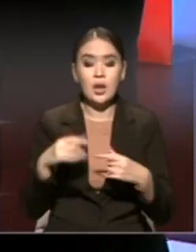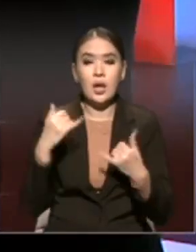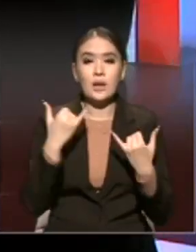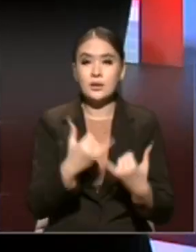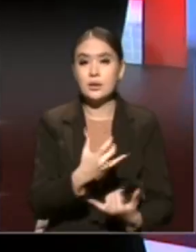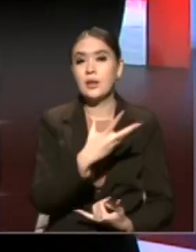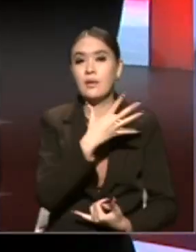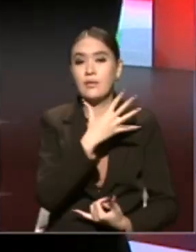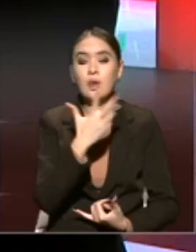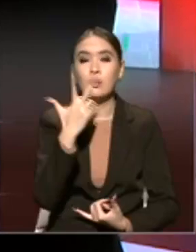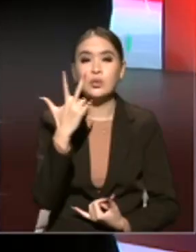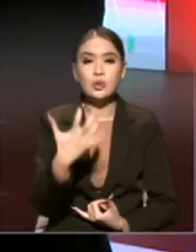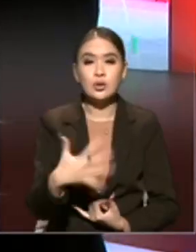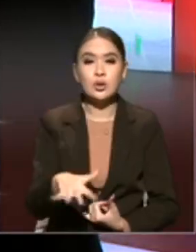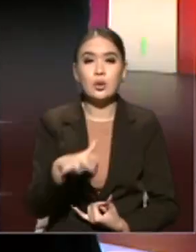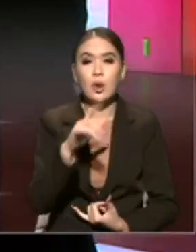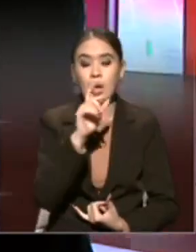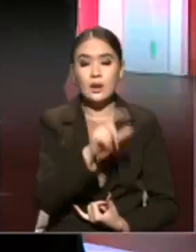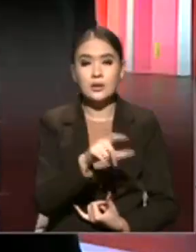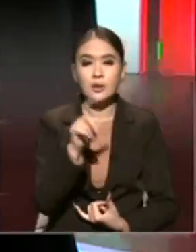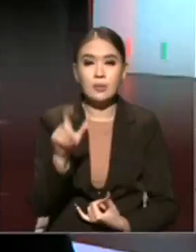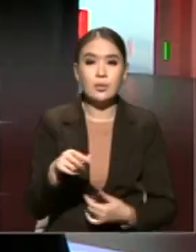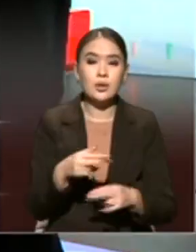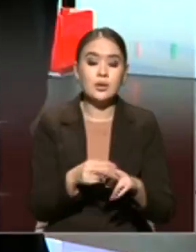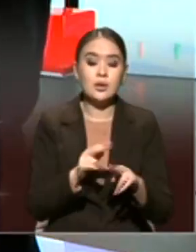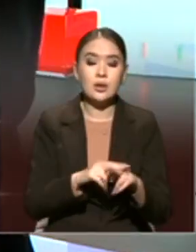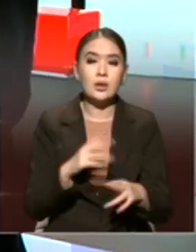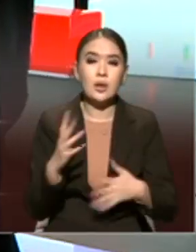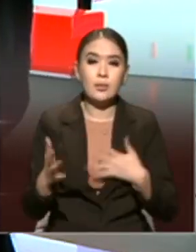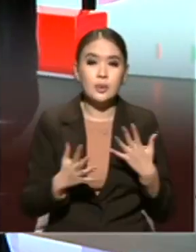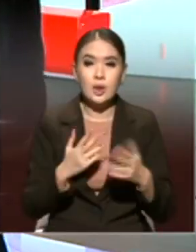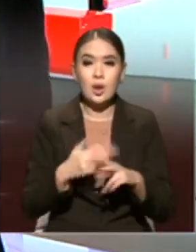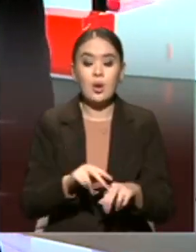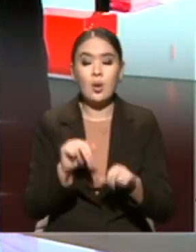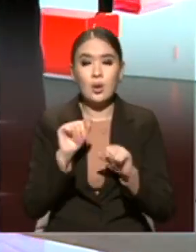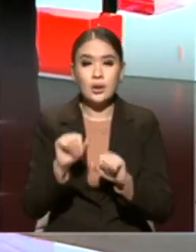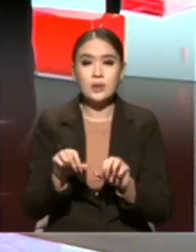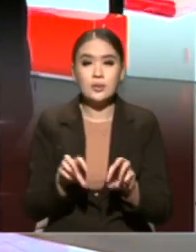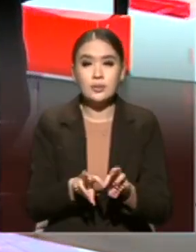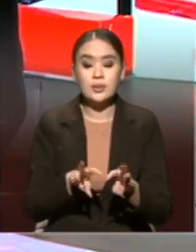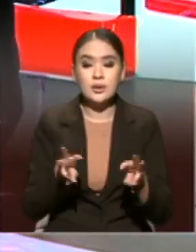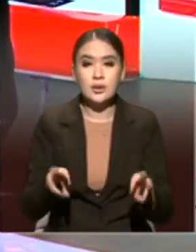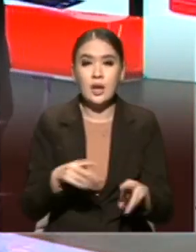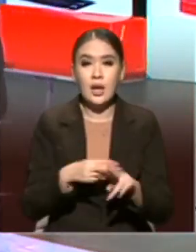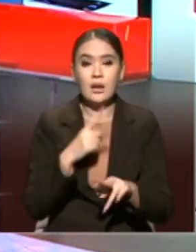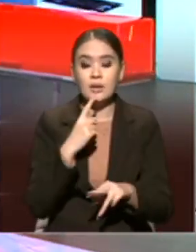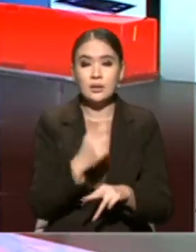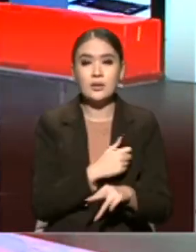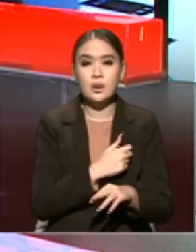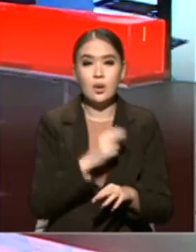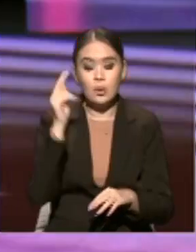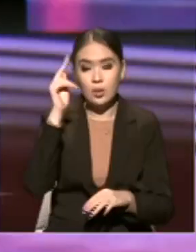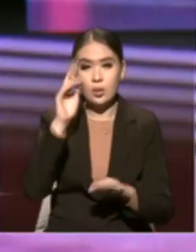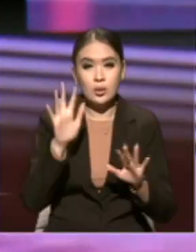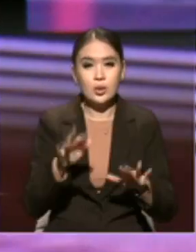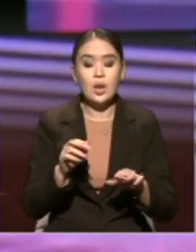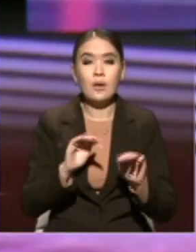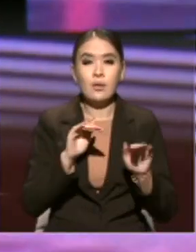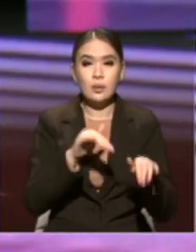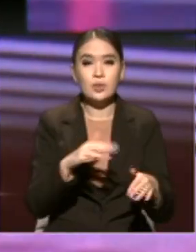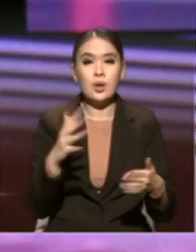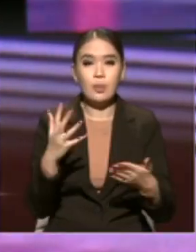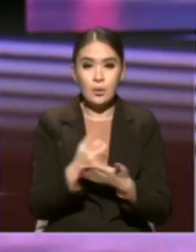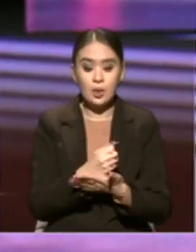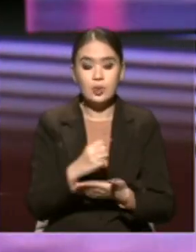уақытта 350 азамат жаңағы ынта танытқан өзі Қорғаныс министрлігінің әскери оқу орындарында оқуға түсті.